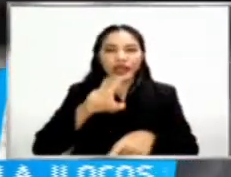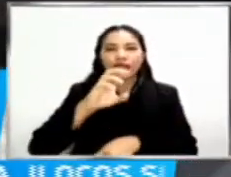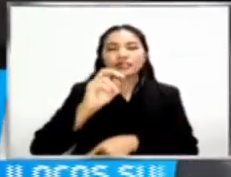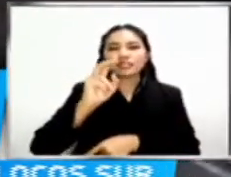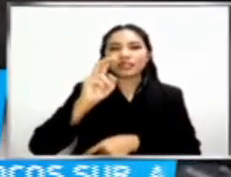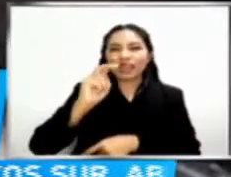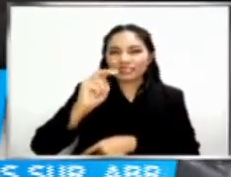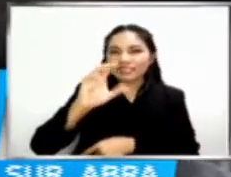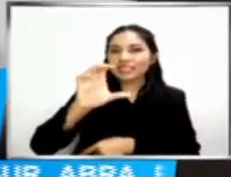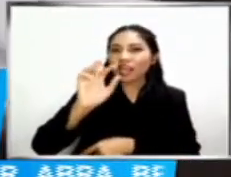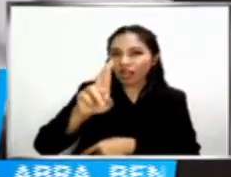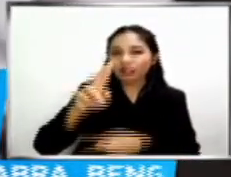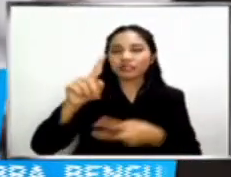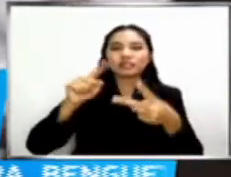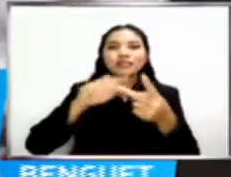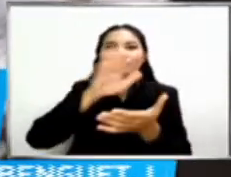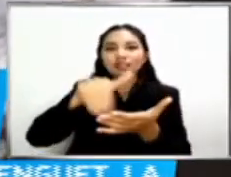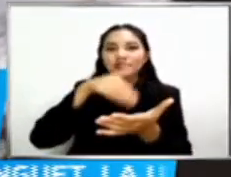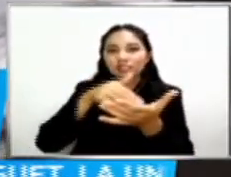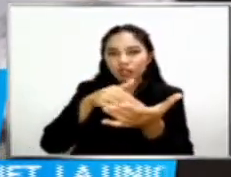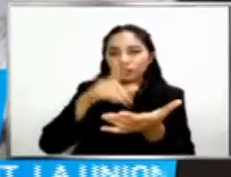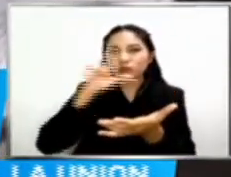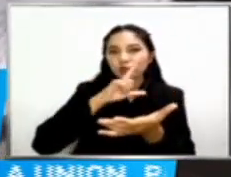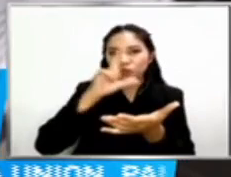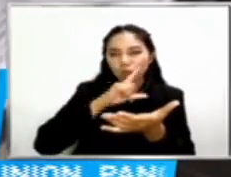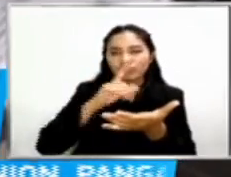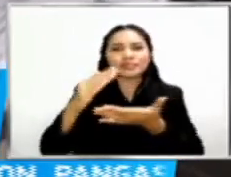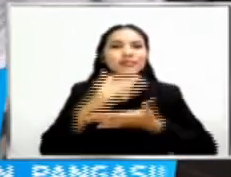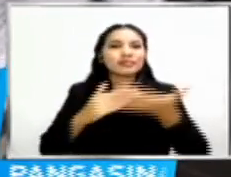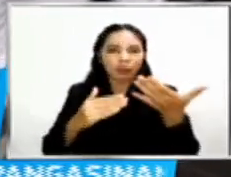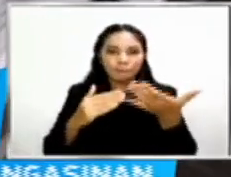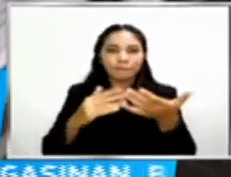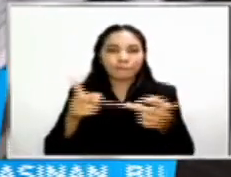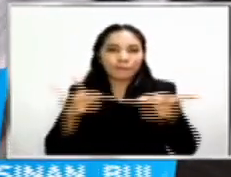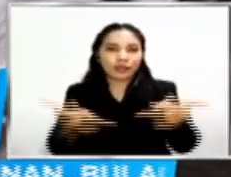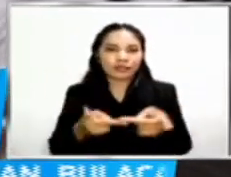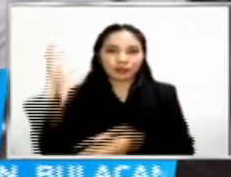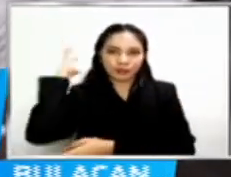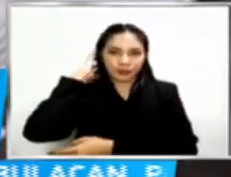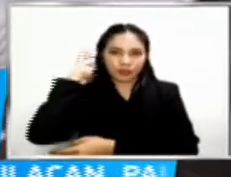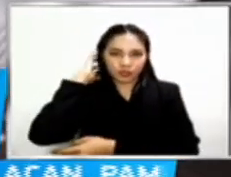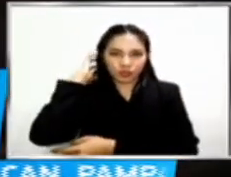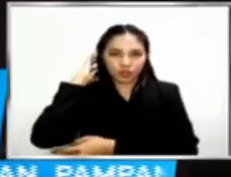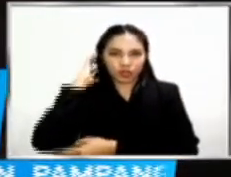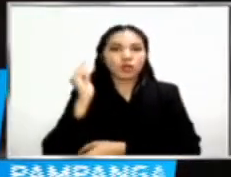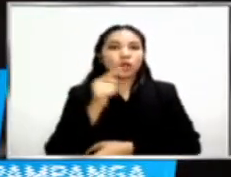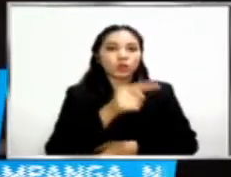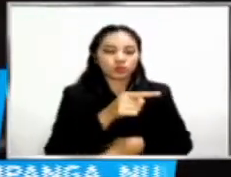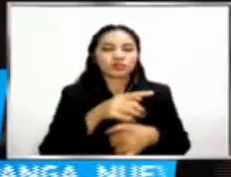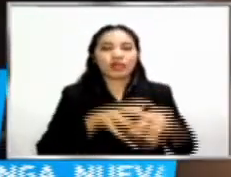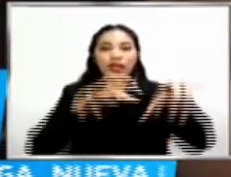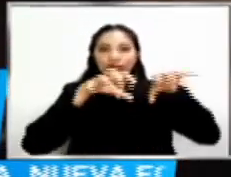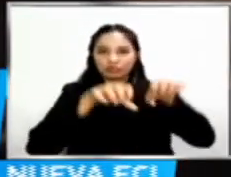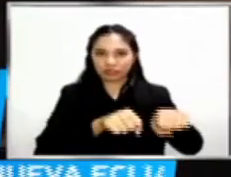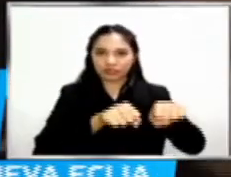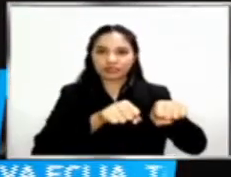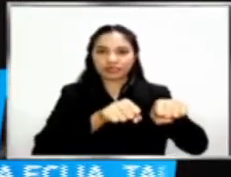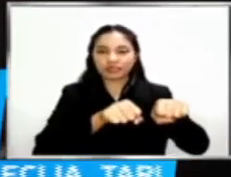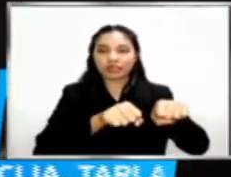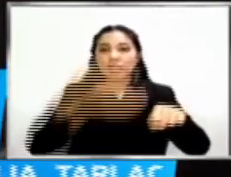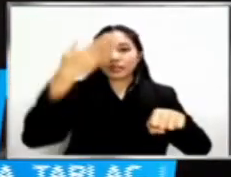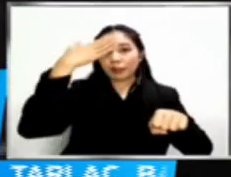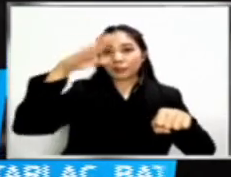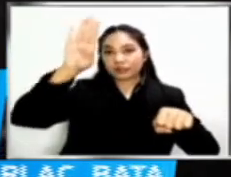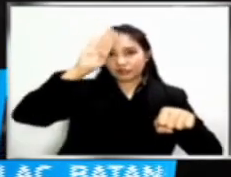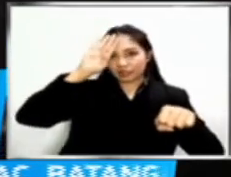ilang bahagi ng Mindanao. Kasamahan siya ng isang naunang naaresto sa Imus, Cavite. Isang Chinese umano na nakabase sa Hong Kong